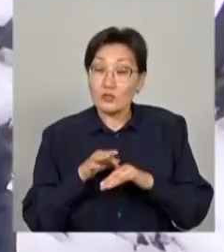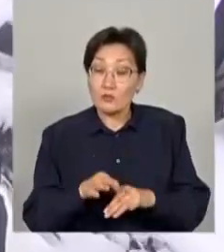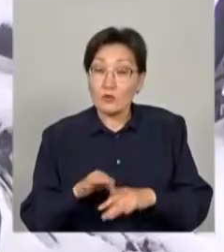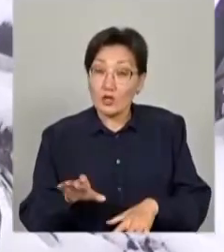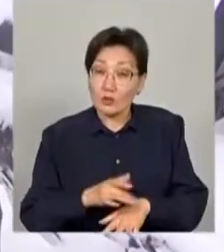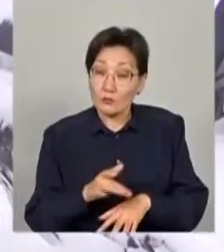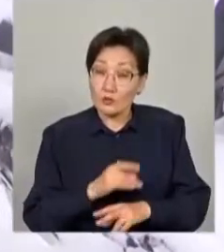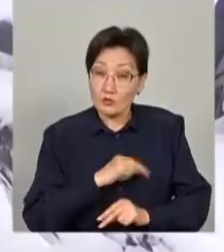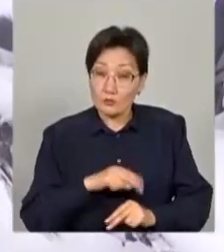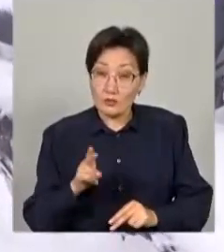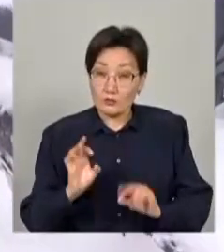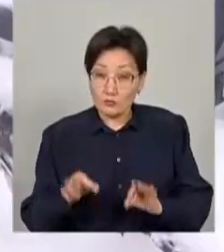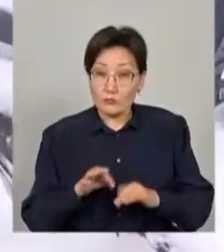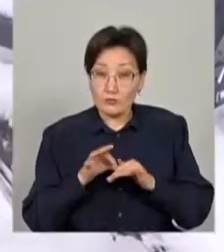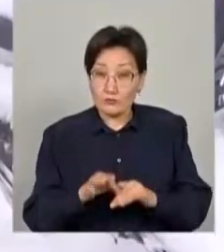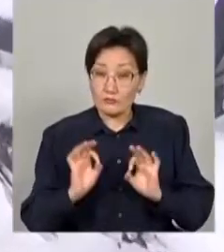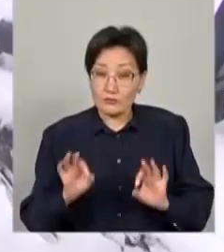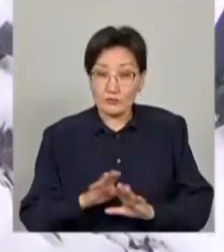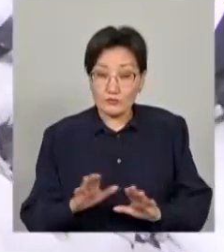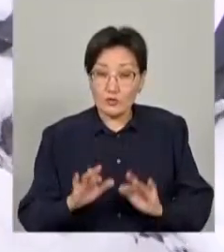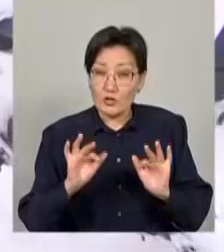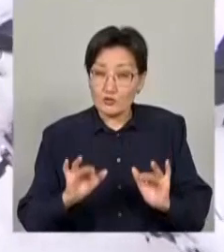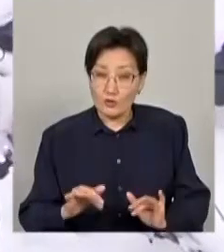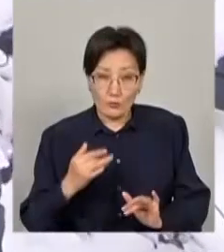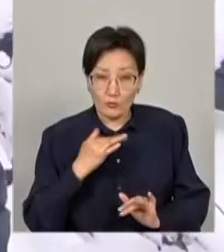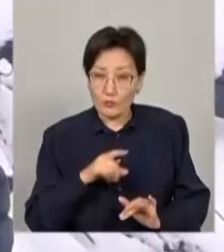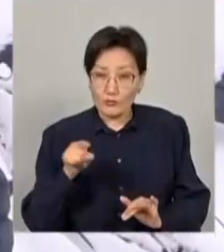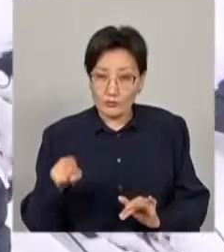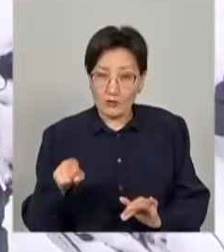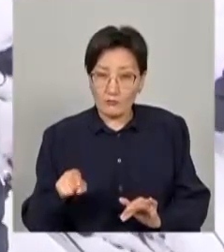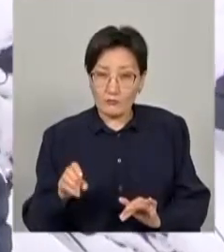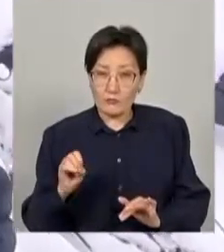Коммунальные не очень, снегу много там.